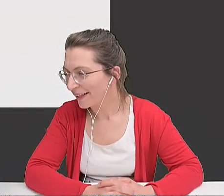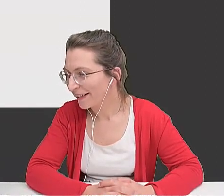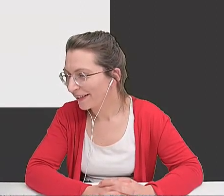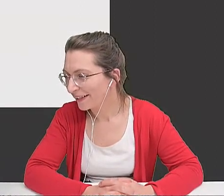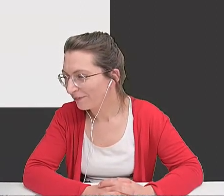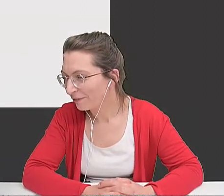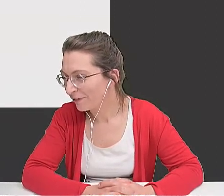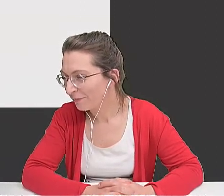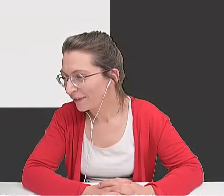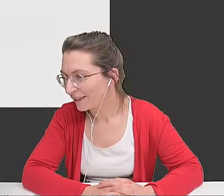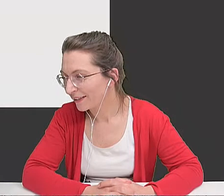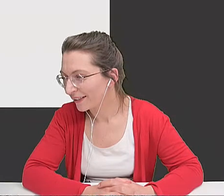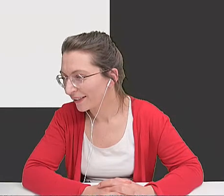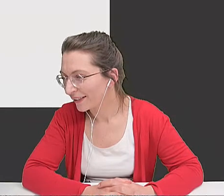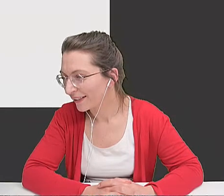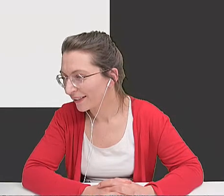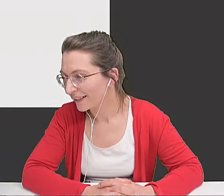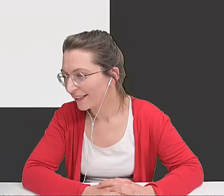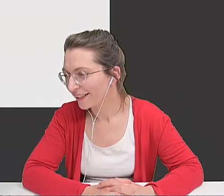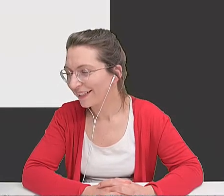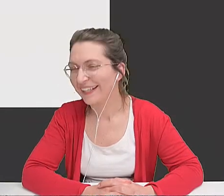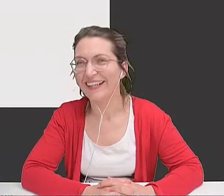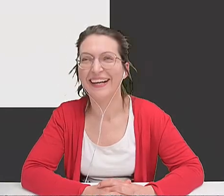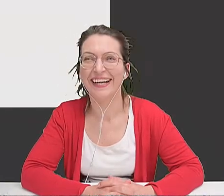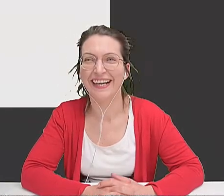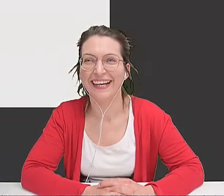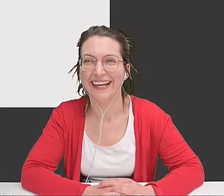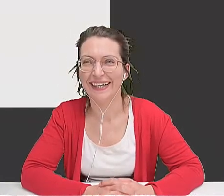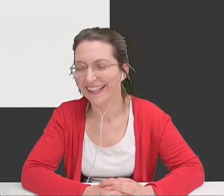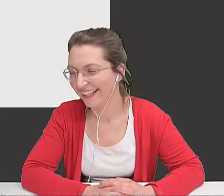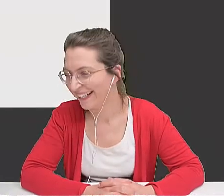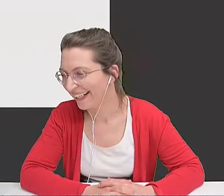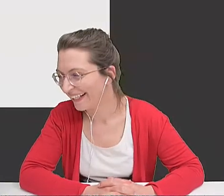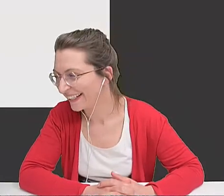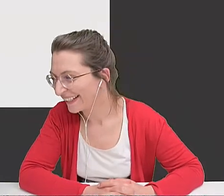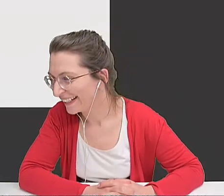Lieblingsaufgaben. Okay. Hängt vielleicht damit zusammen, dass sie von mir ist.